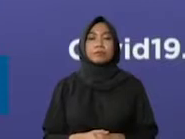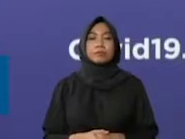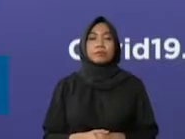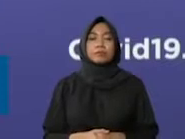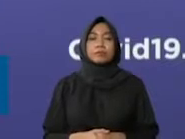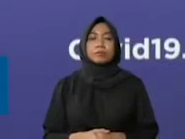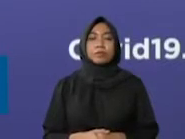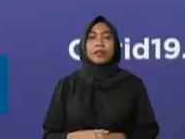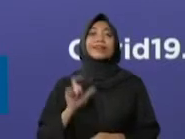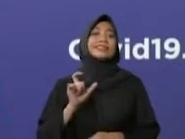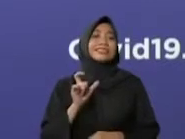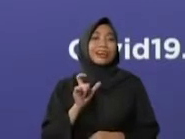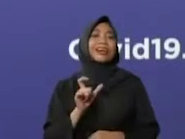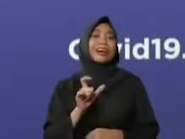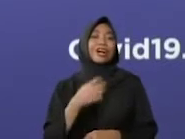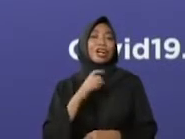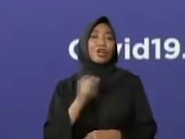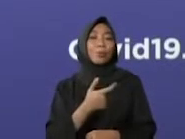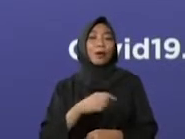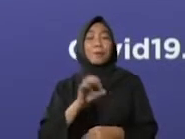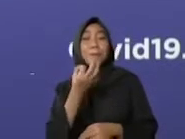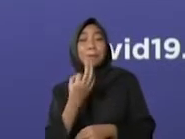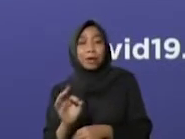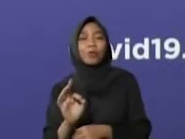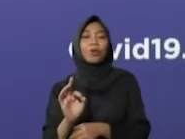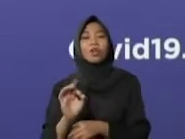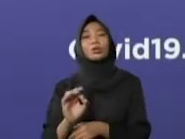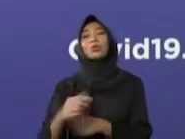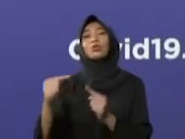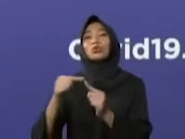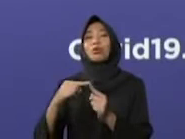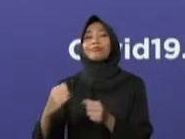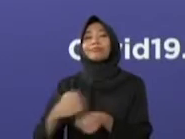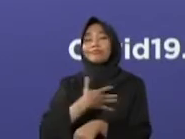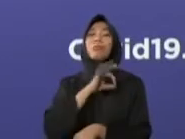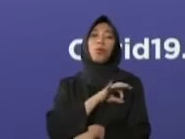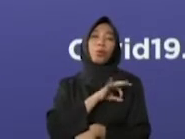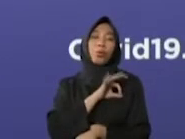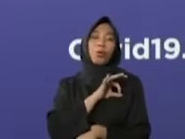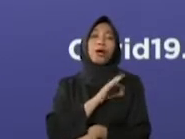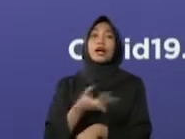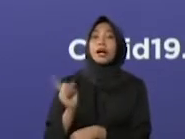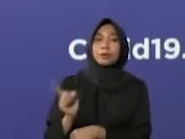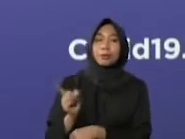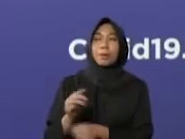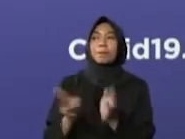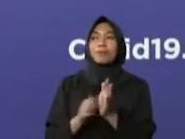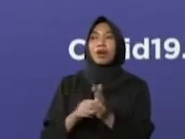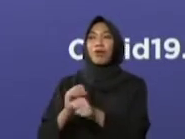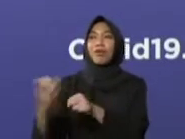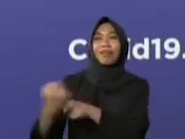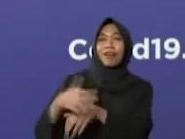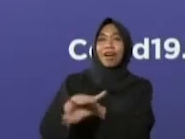kebiasaan yang baru ini akan sangat menguntungkan kita karena kita tidak akan hanya berbicara tentang aman